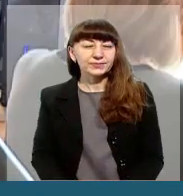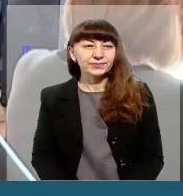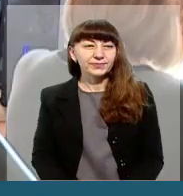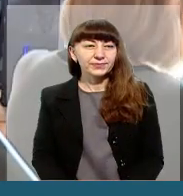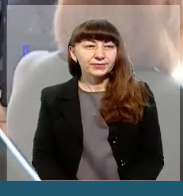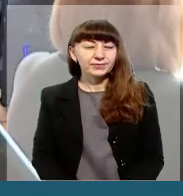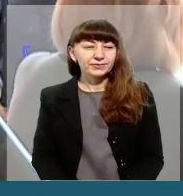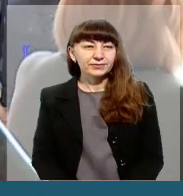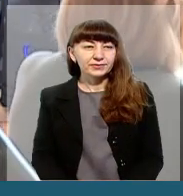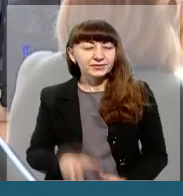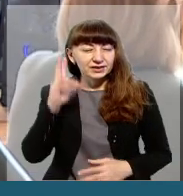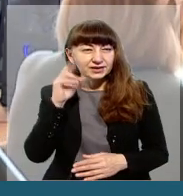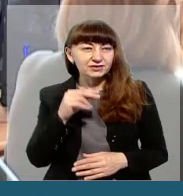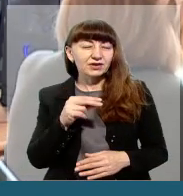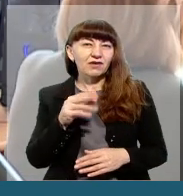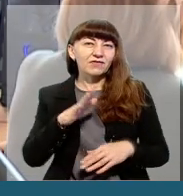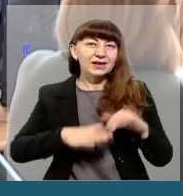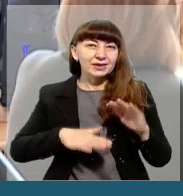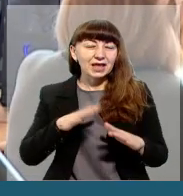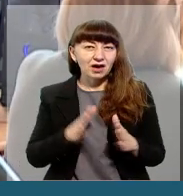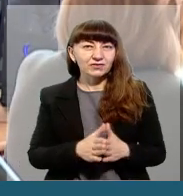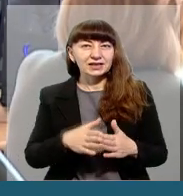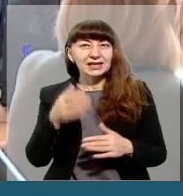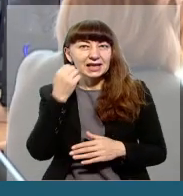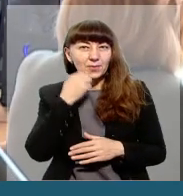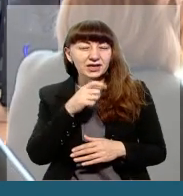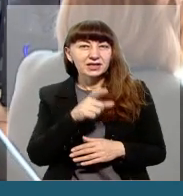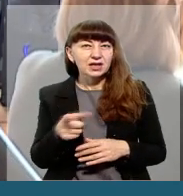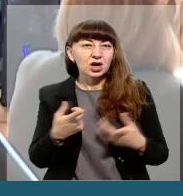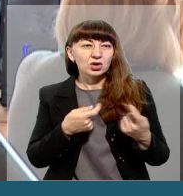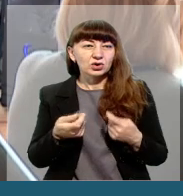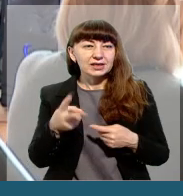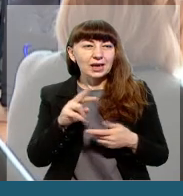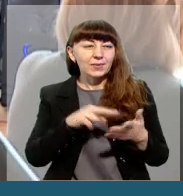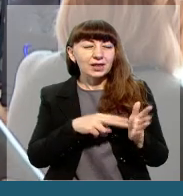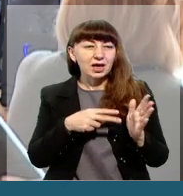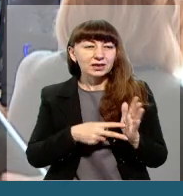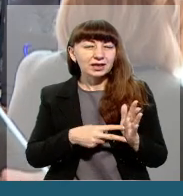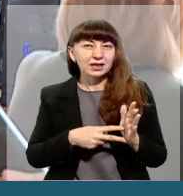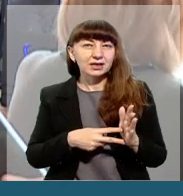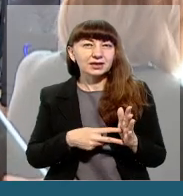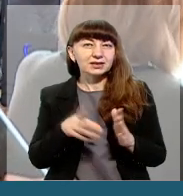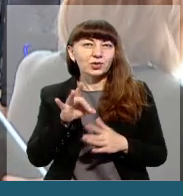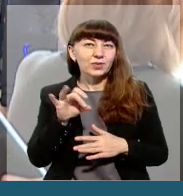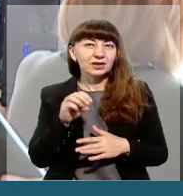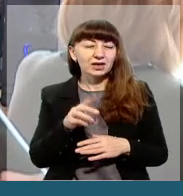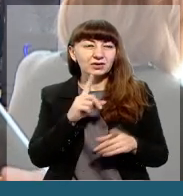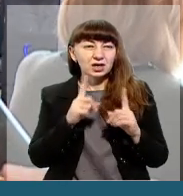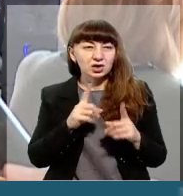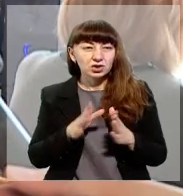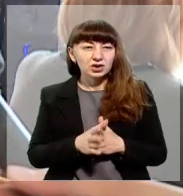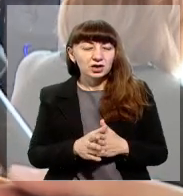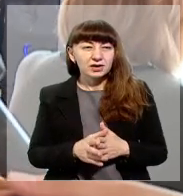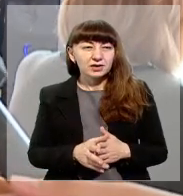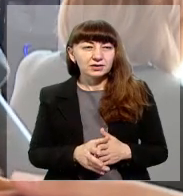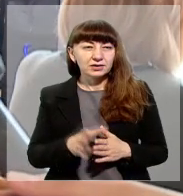Акция «Цифровые навыки для престарелых» организована на основании плана работы департамента консультативно-совещательного